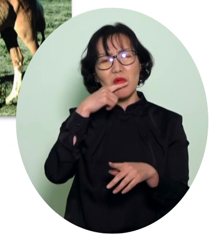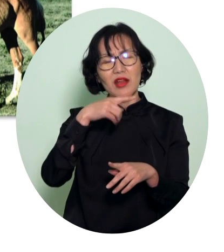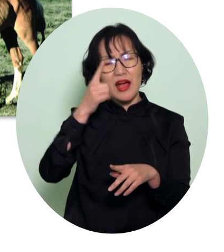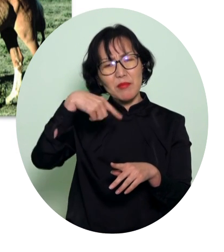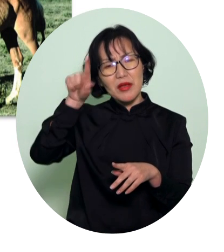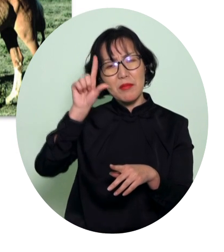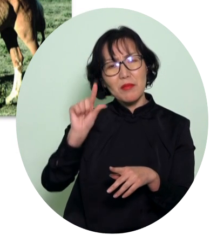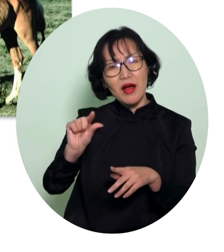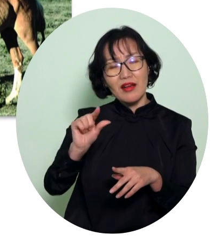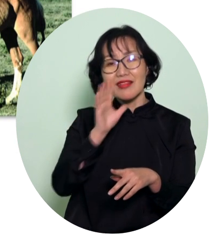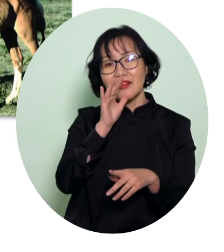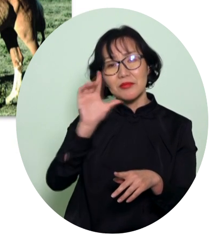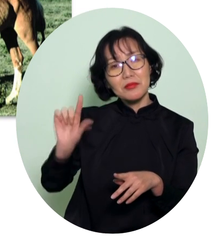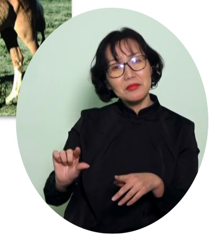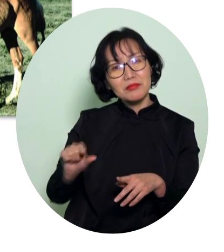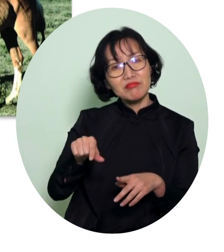бага насны морд нь ямар морь вэ?